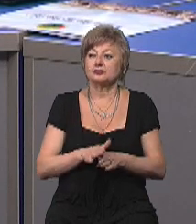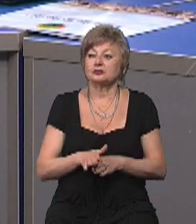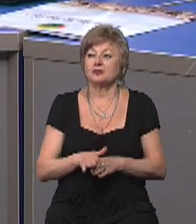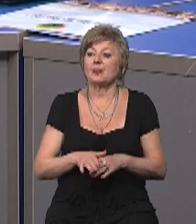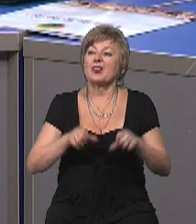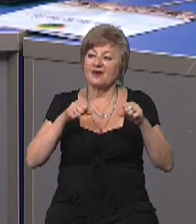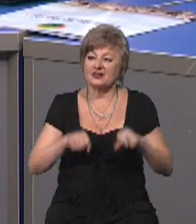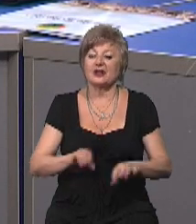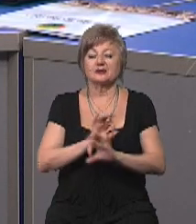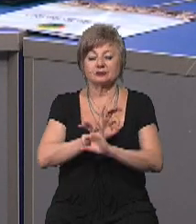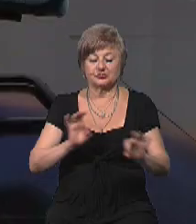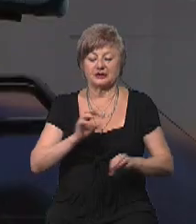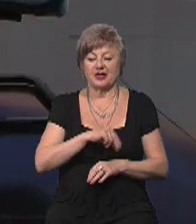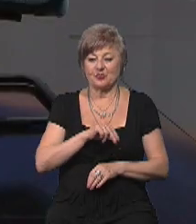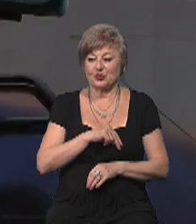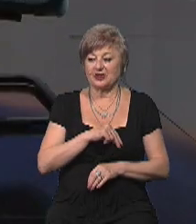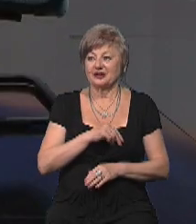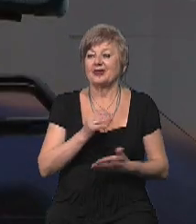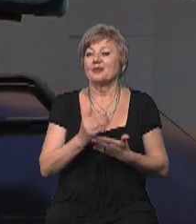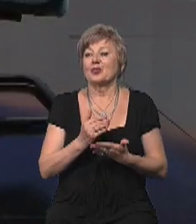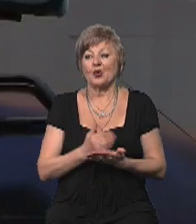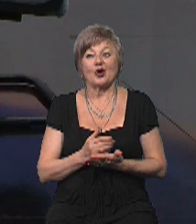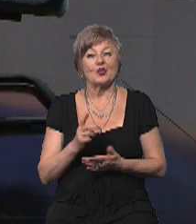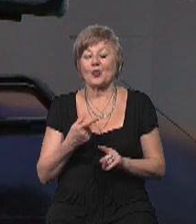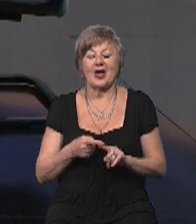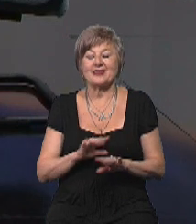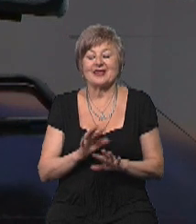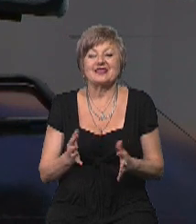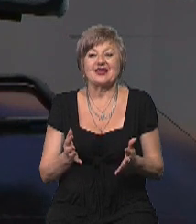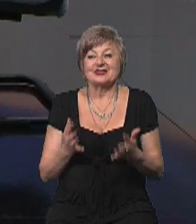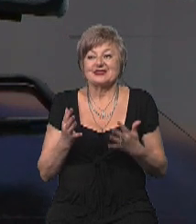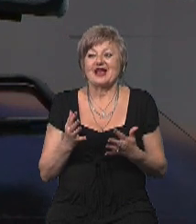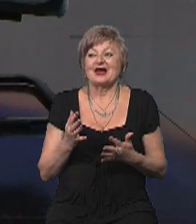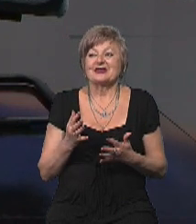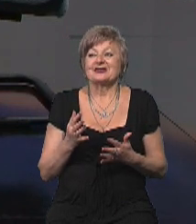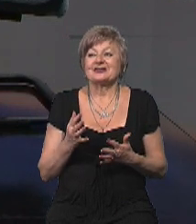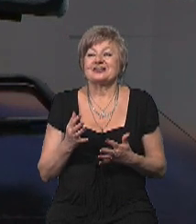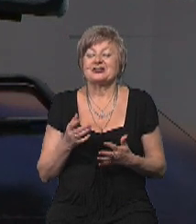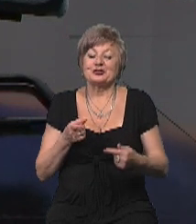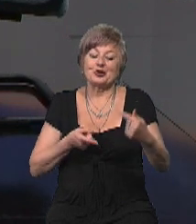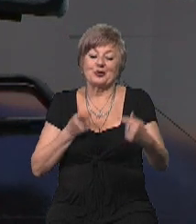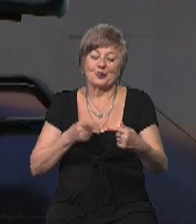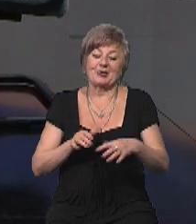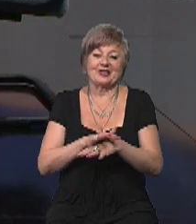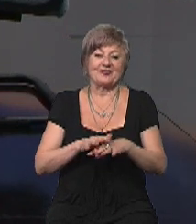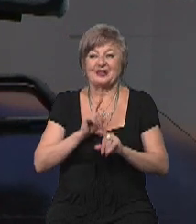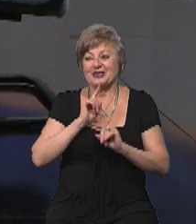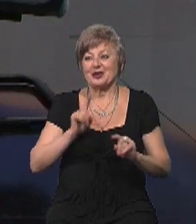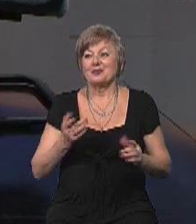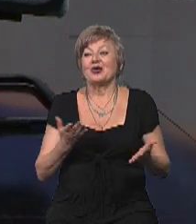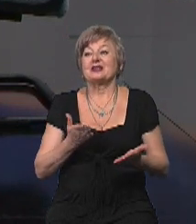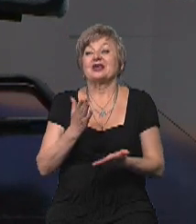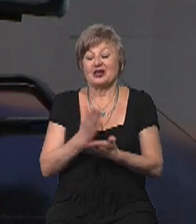класно працює. Ну, влада класно працює, програма працює. Але це не значить, що ми не будемо вас критикувати, громадськості. І там, де